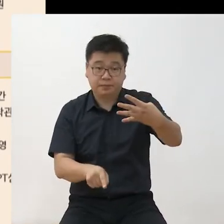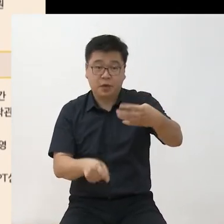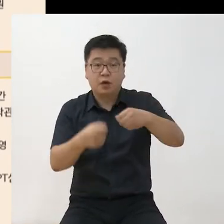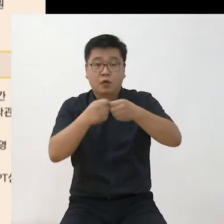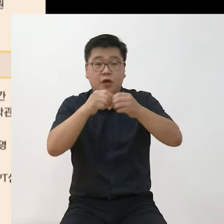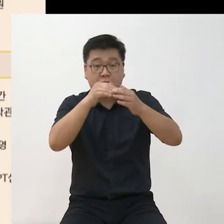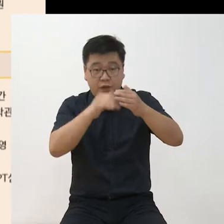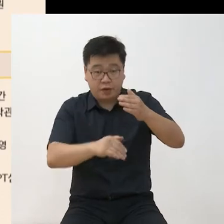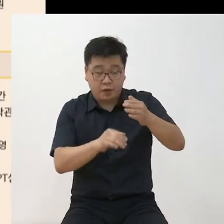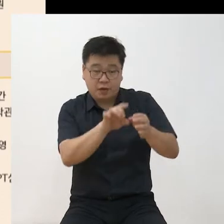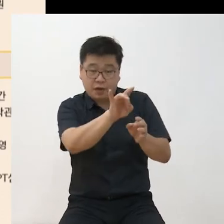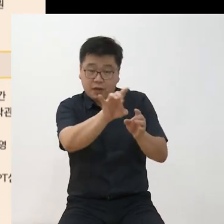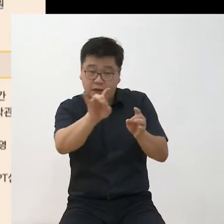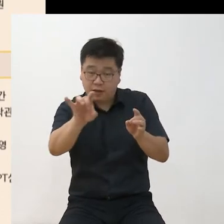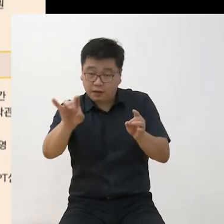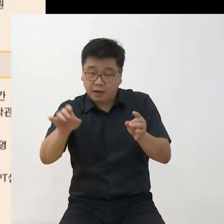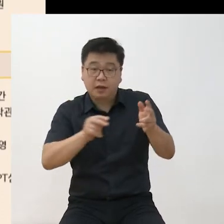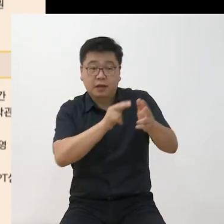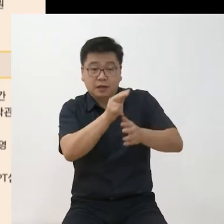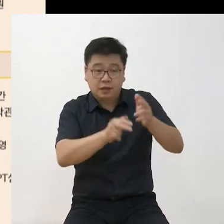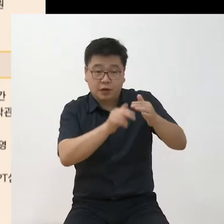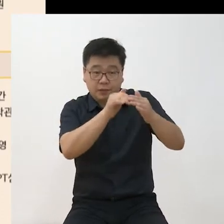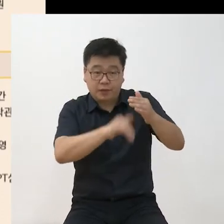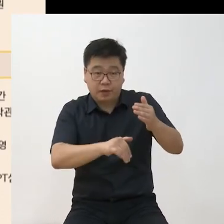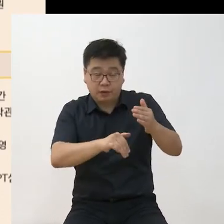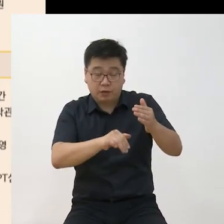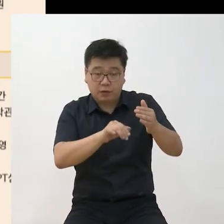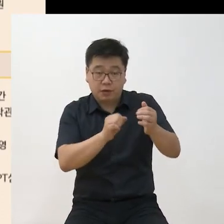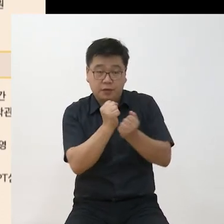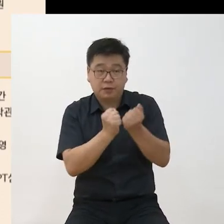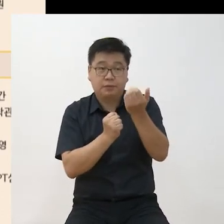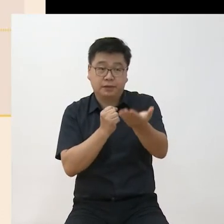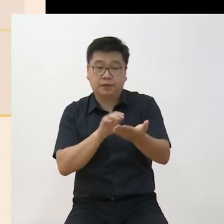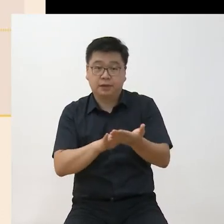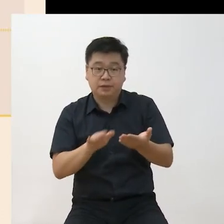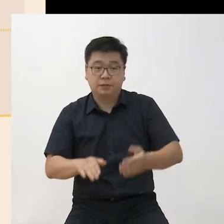내용은 세부 사업 내용을 중심으로 해서 말씀을 드리도록 하겠습니다.